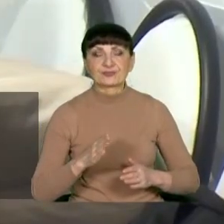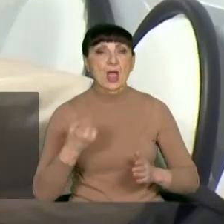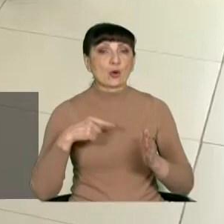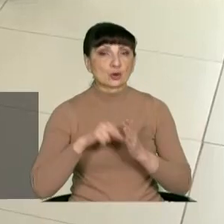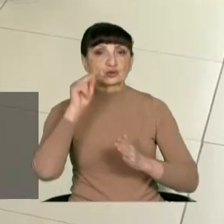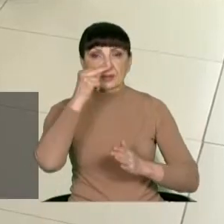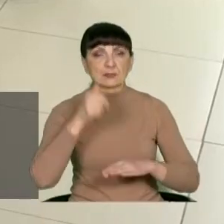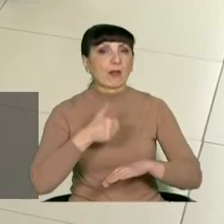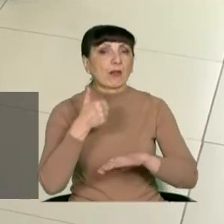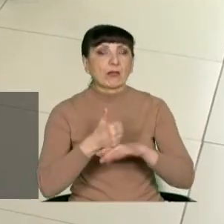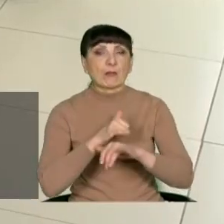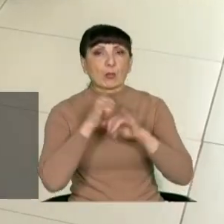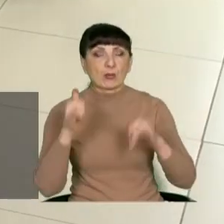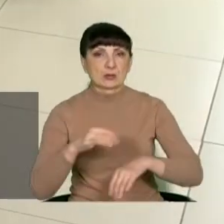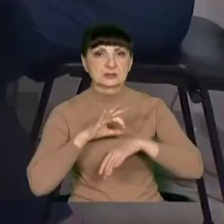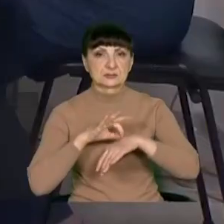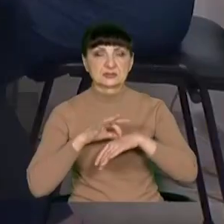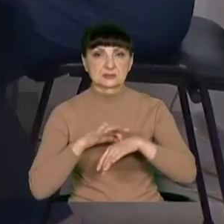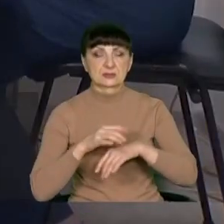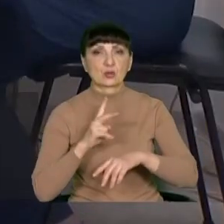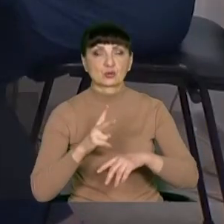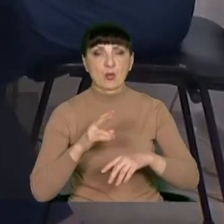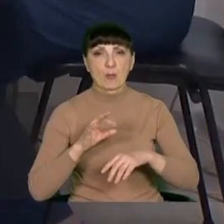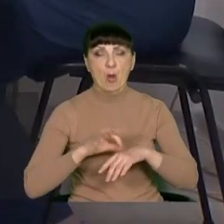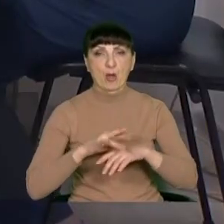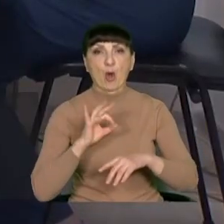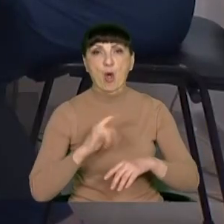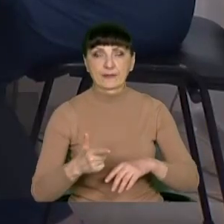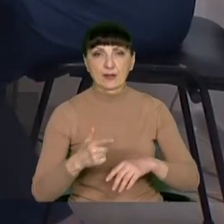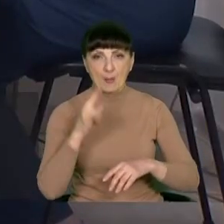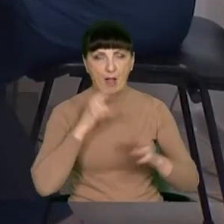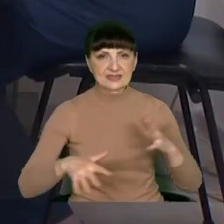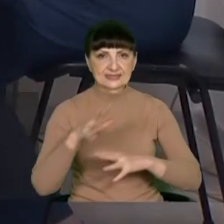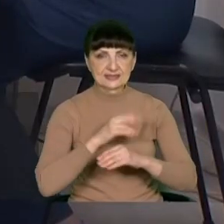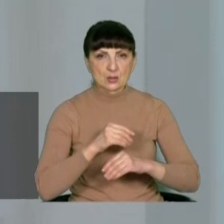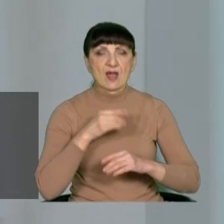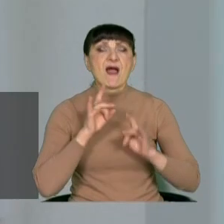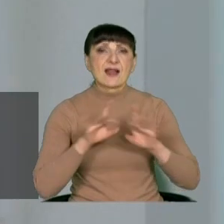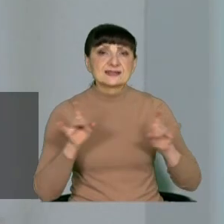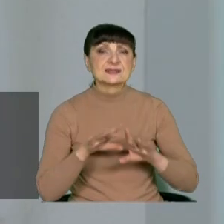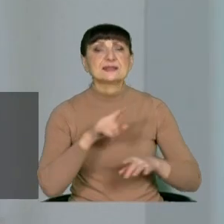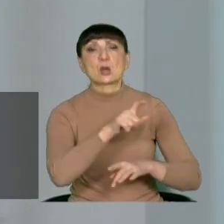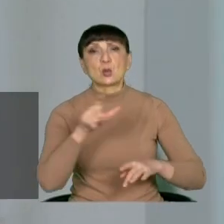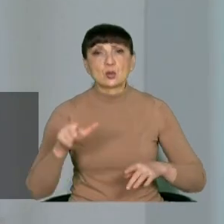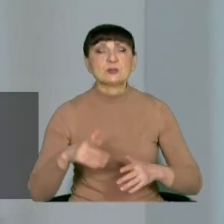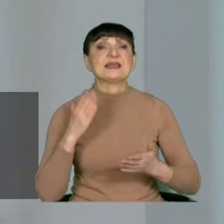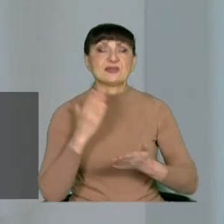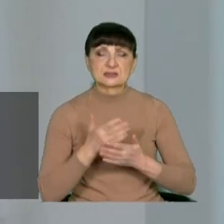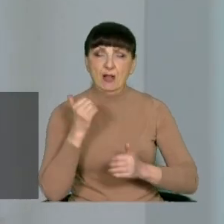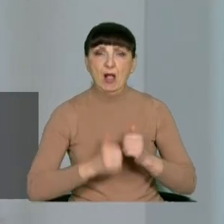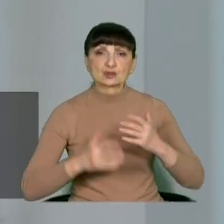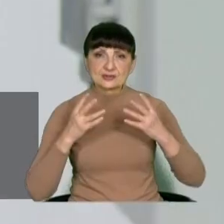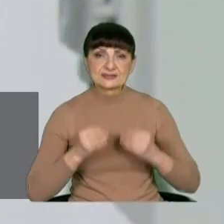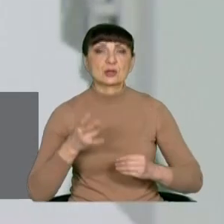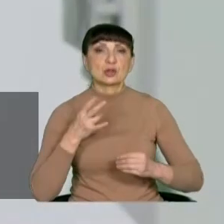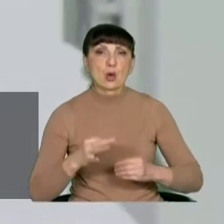Мегаполис лидирует по количеству зараженных по Казахстану. Градоначальник пояснил, что разъяснительная работа с антиваксерами ведется ежедневно.